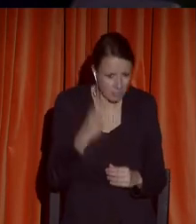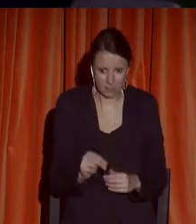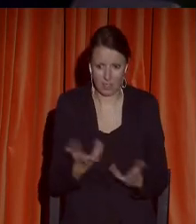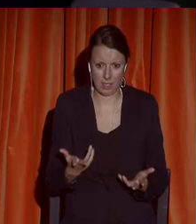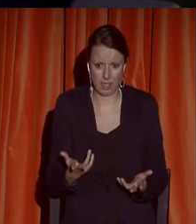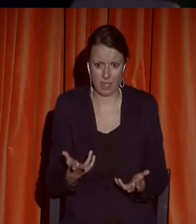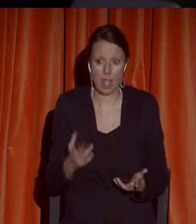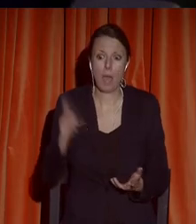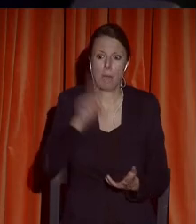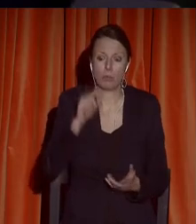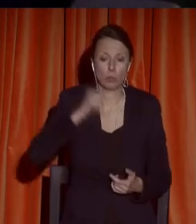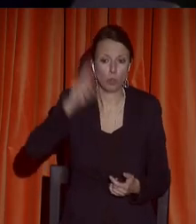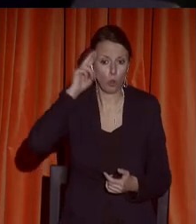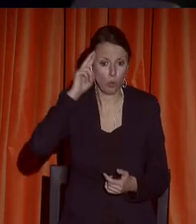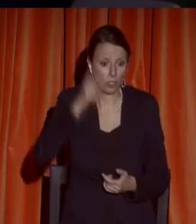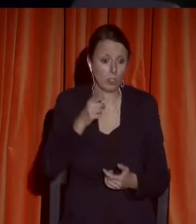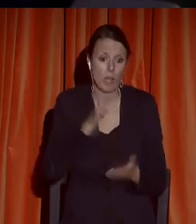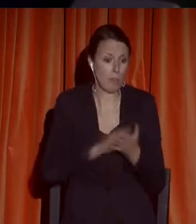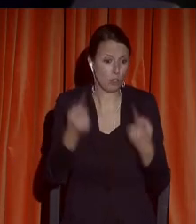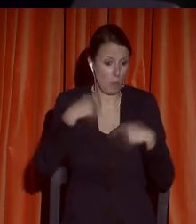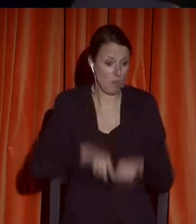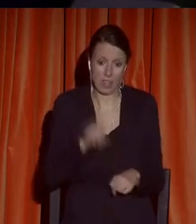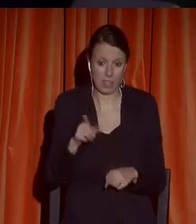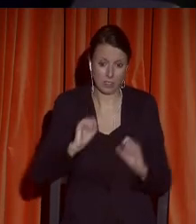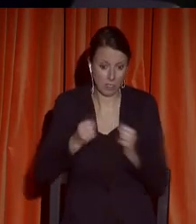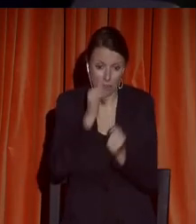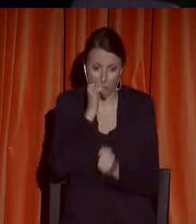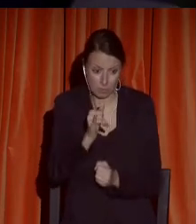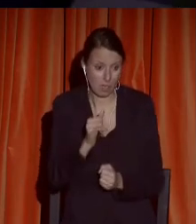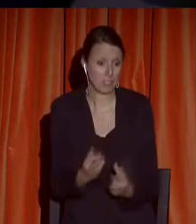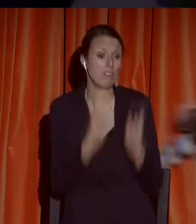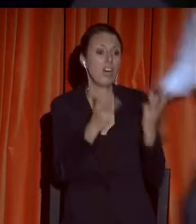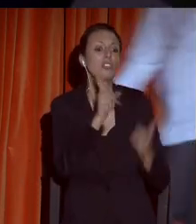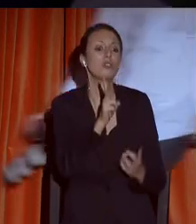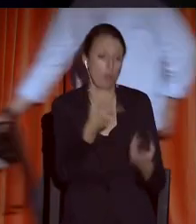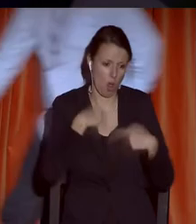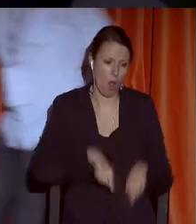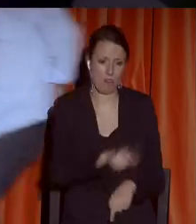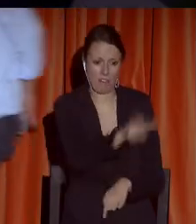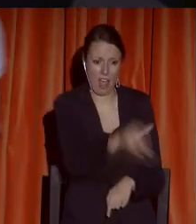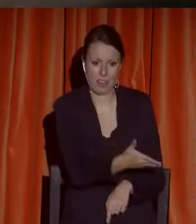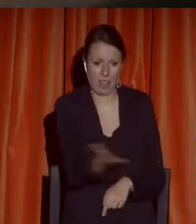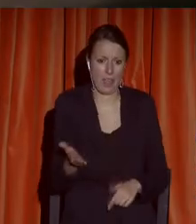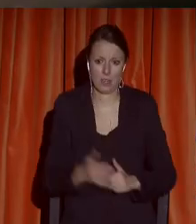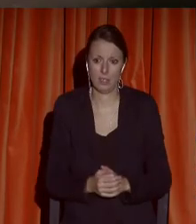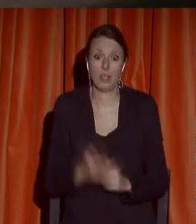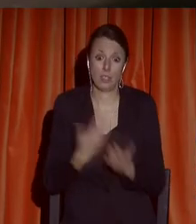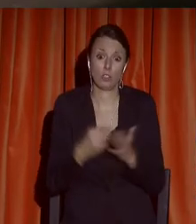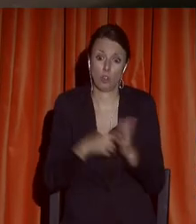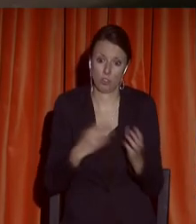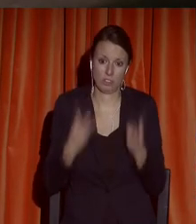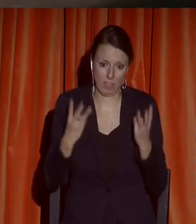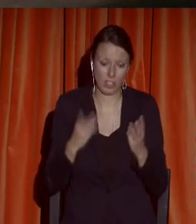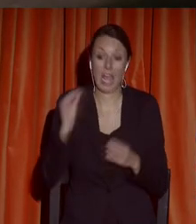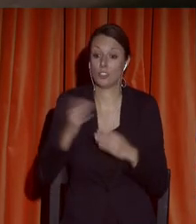bez obywateli i obywatele są tutaj kluczem. A zatem ta odwaga, ta wyobraźnia są tutaj potrzebne. I